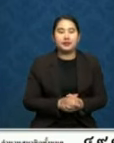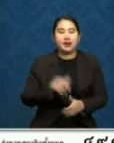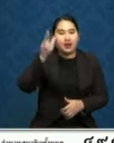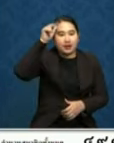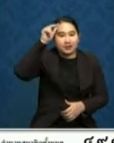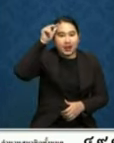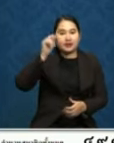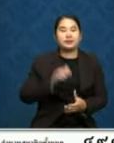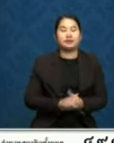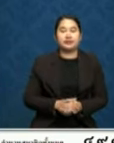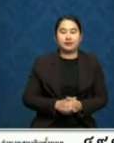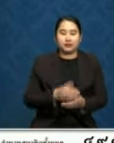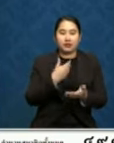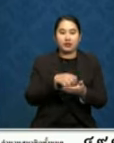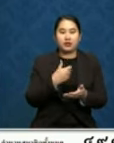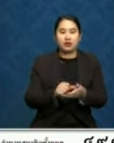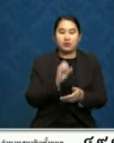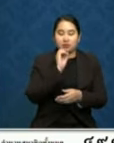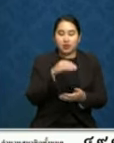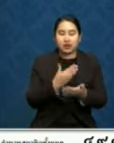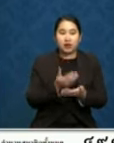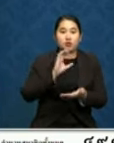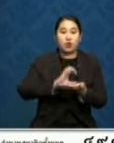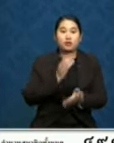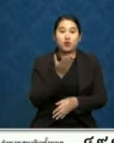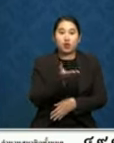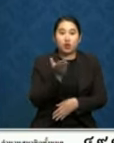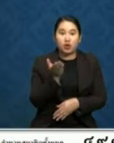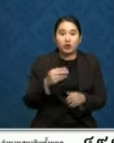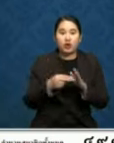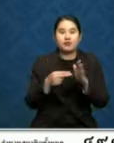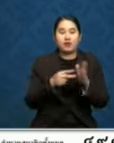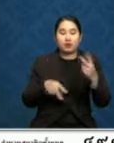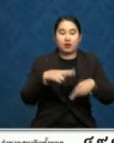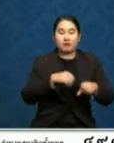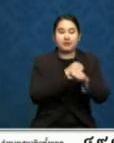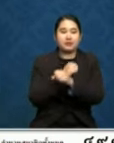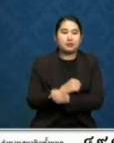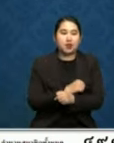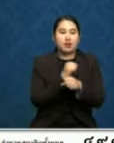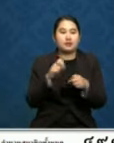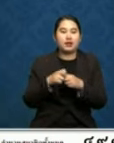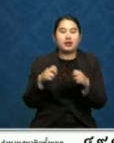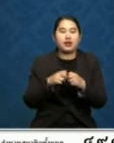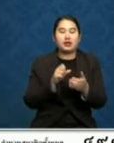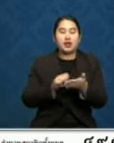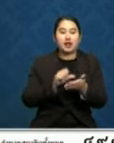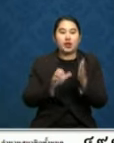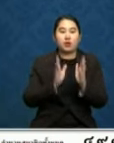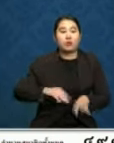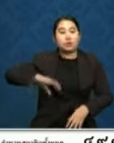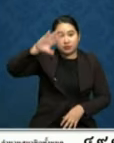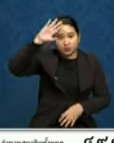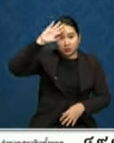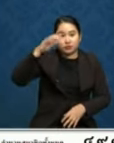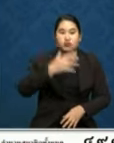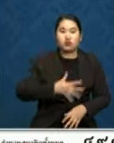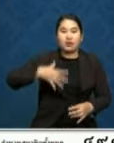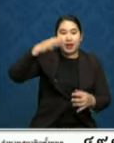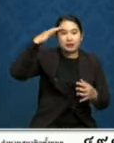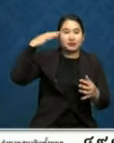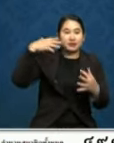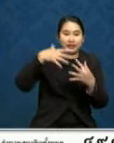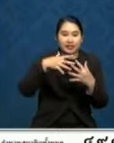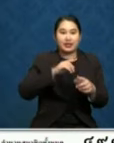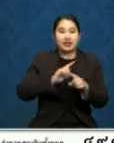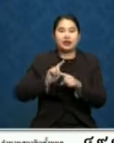างนะครับก็การของงบประมาณในส่วนของการป้องกันและแก้ไขปัญหาผู้ป่วยสุขภาพจิตผู้ป่วยจิตเว